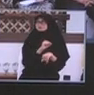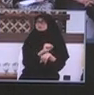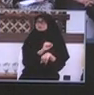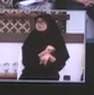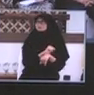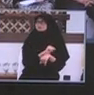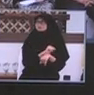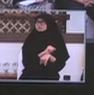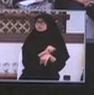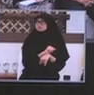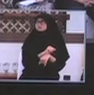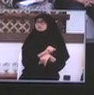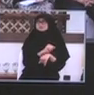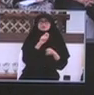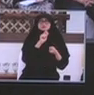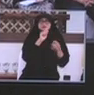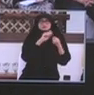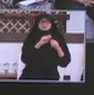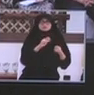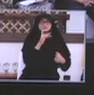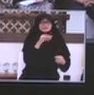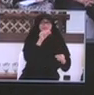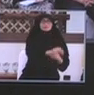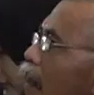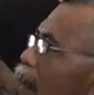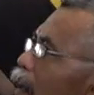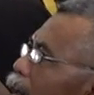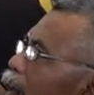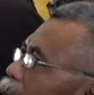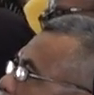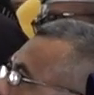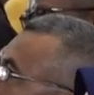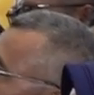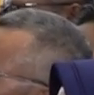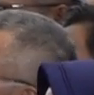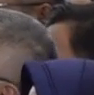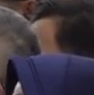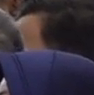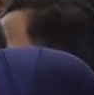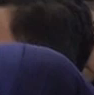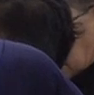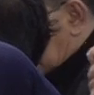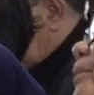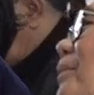Gubernur, tukang mandor mangro. Apa? Tukang mandor mangro. Oh, mangro.